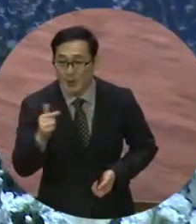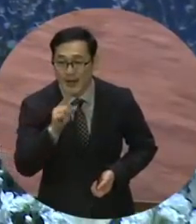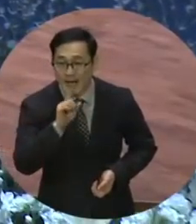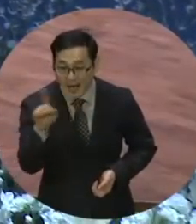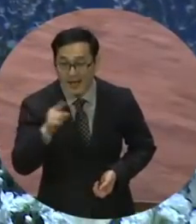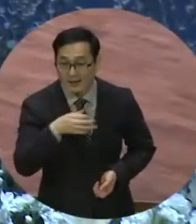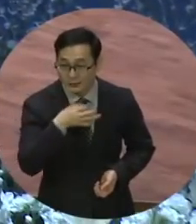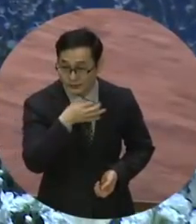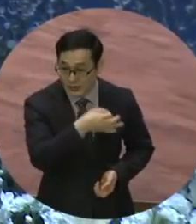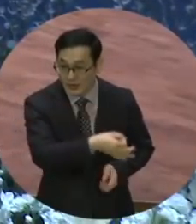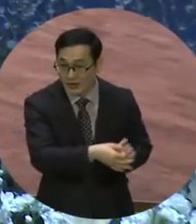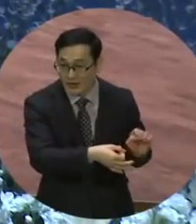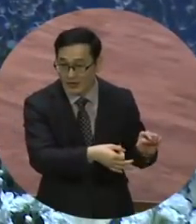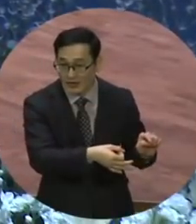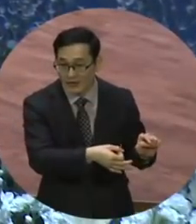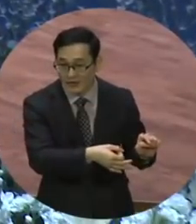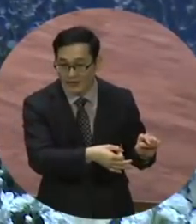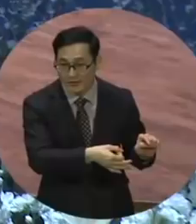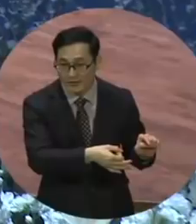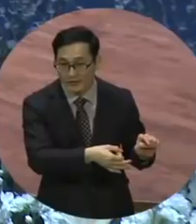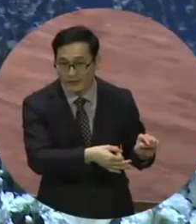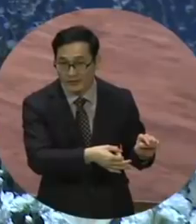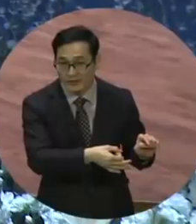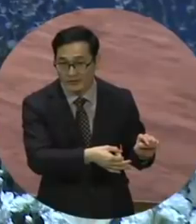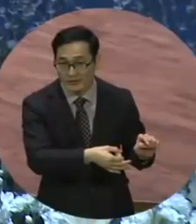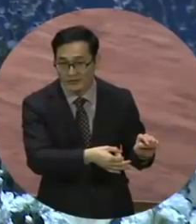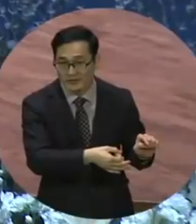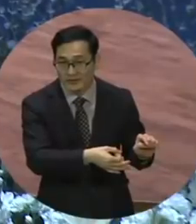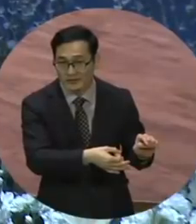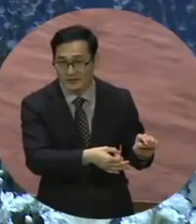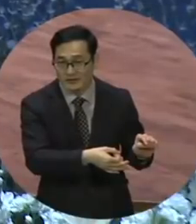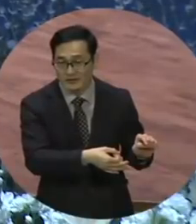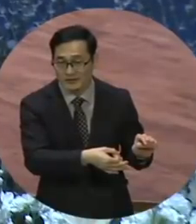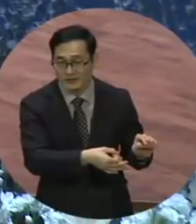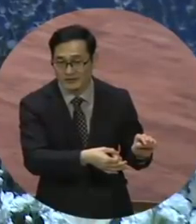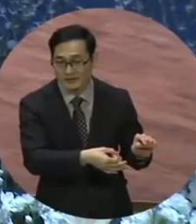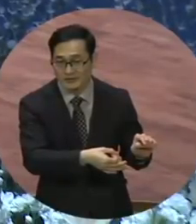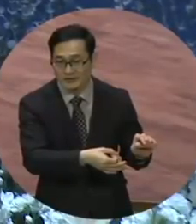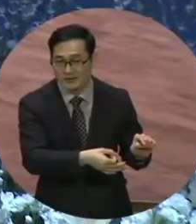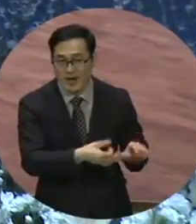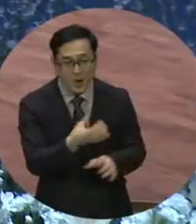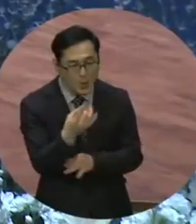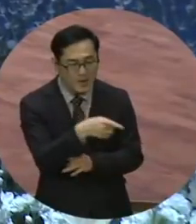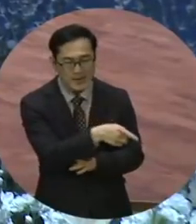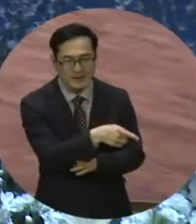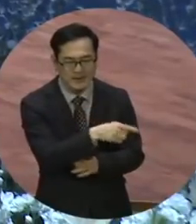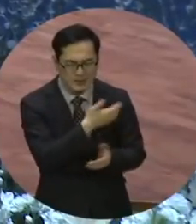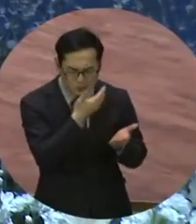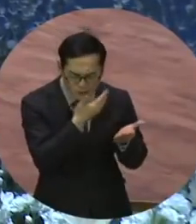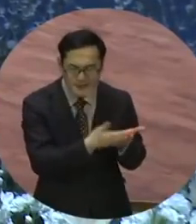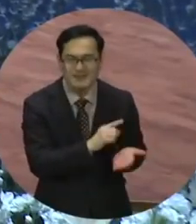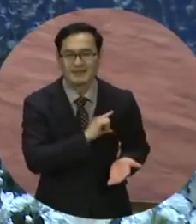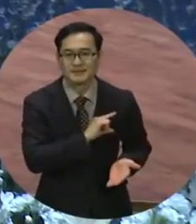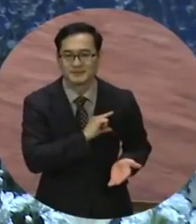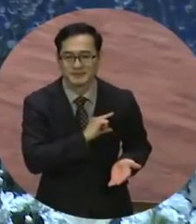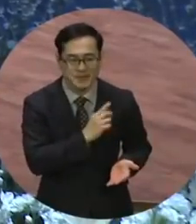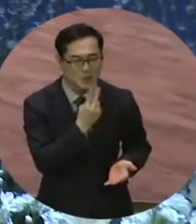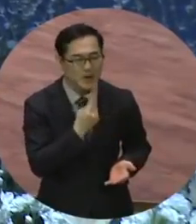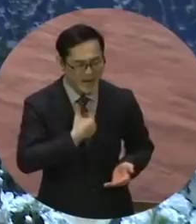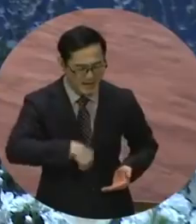전에 그야말로 이 아주 이런 친밀한 이름이 요한의 아들 시몬이에요. 그렇게 이름을